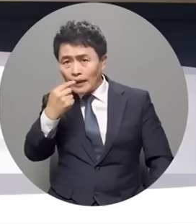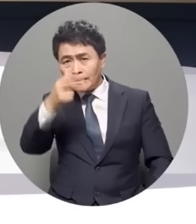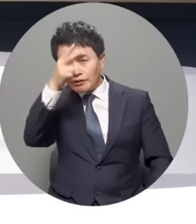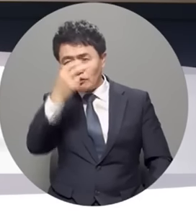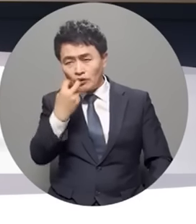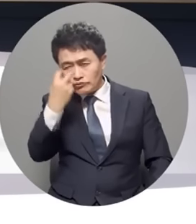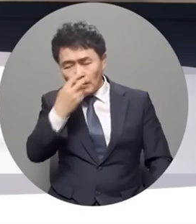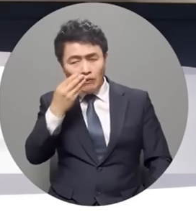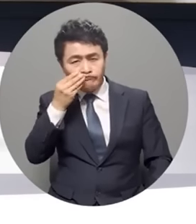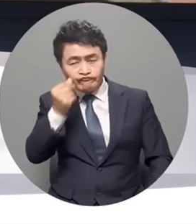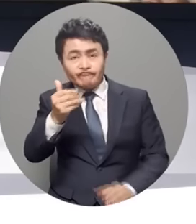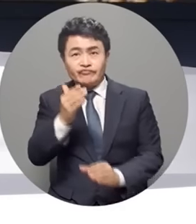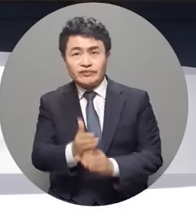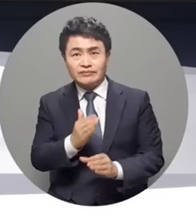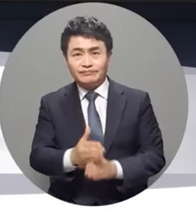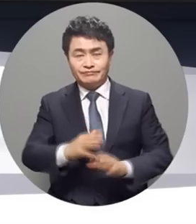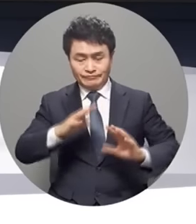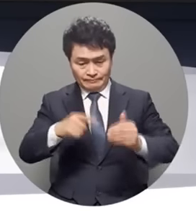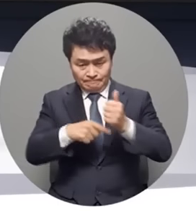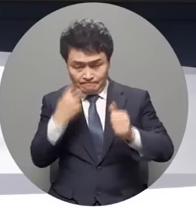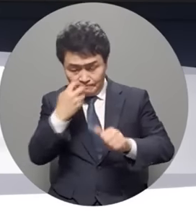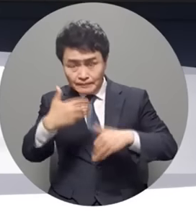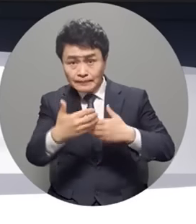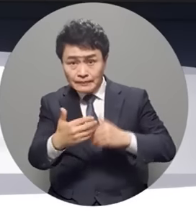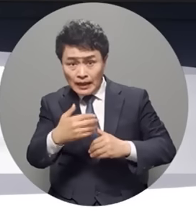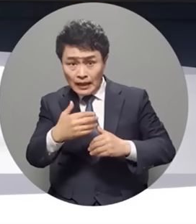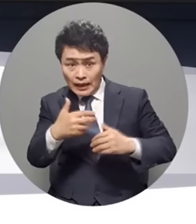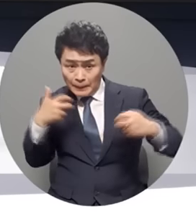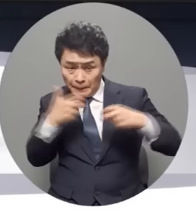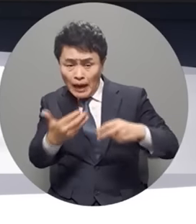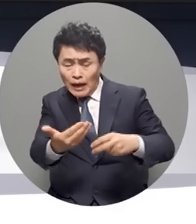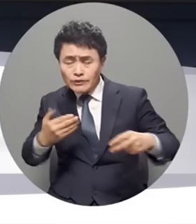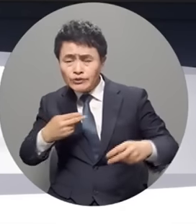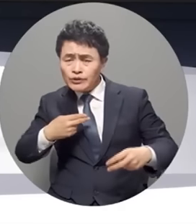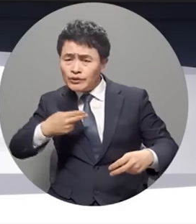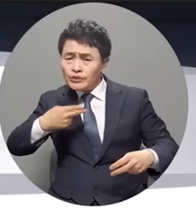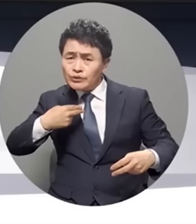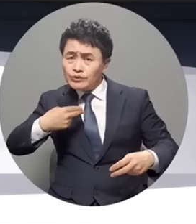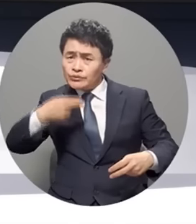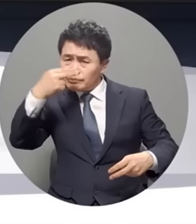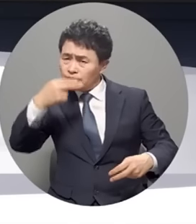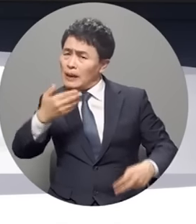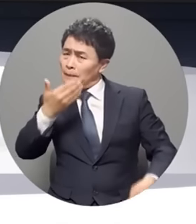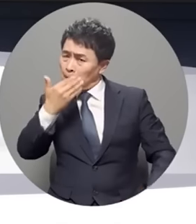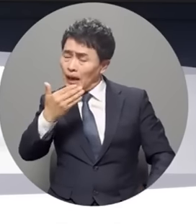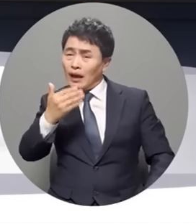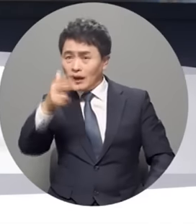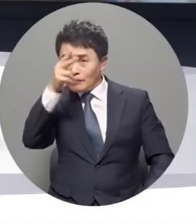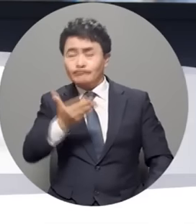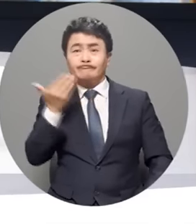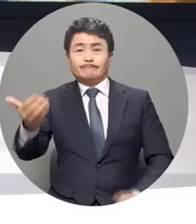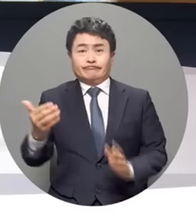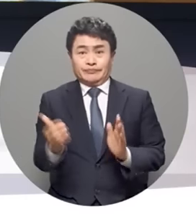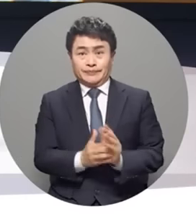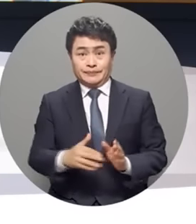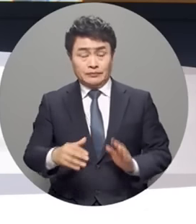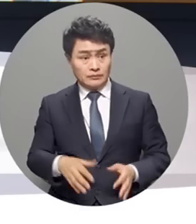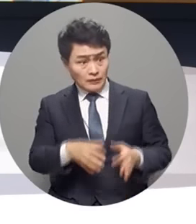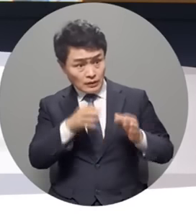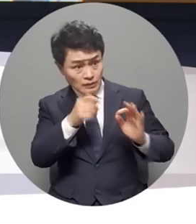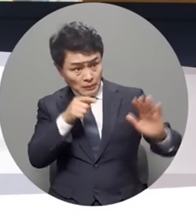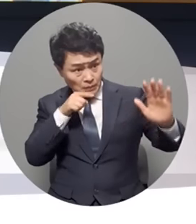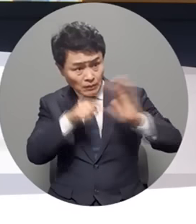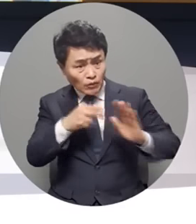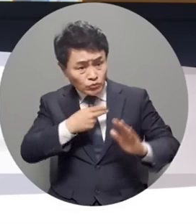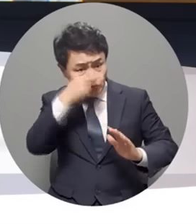내고 있습니다 국과수는 사고전 음주 가능성 소견을 경찰에 전달했고 경찰은 김씨가 방문했던